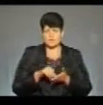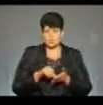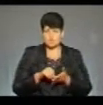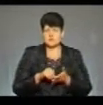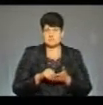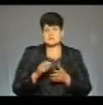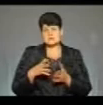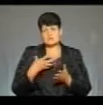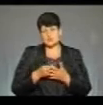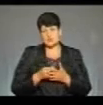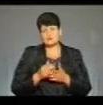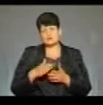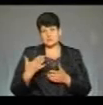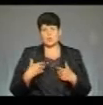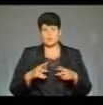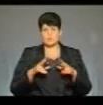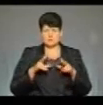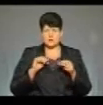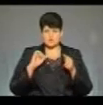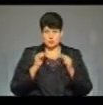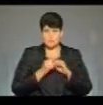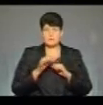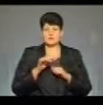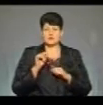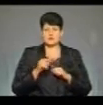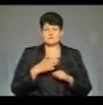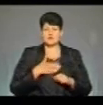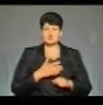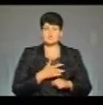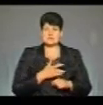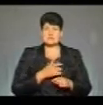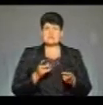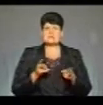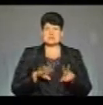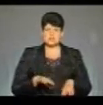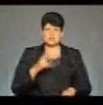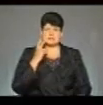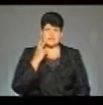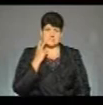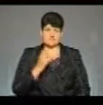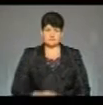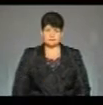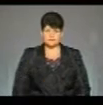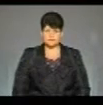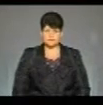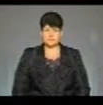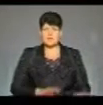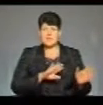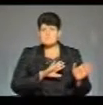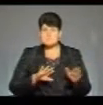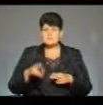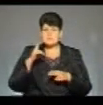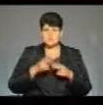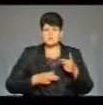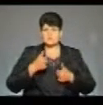зі своєї сторони я обіцяю, що пам'ять про них в наших серцях залишиться назавжди. Після завершення